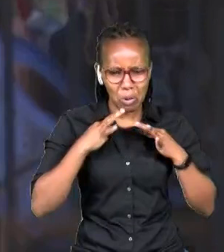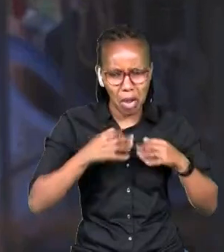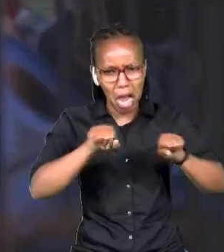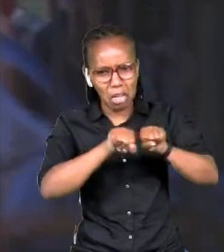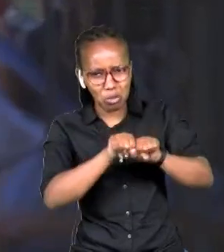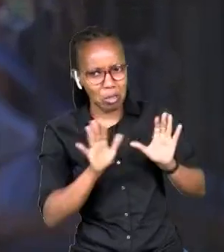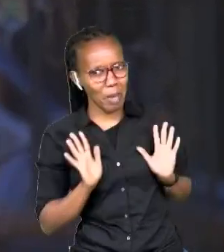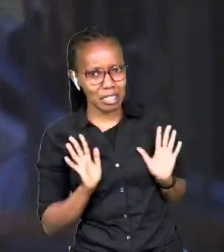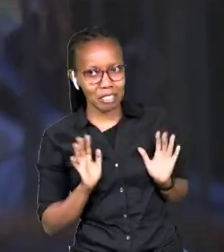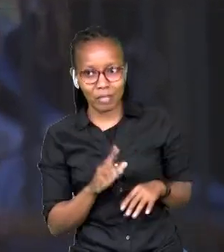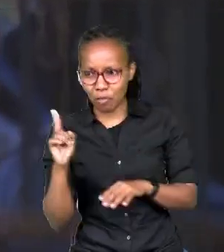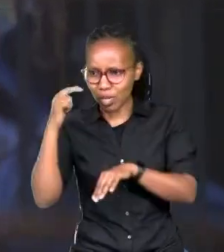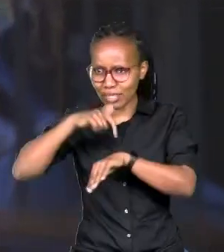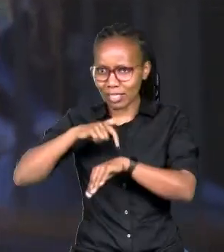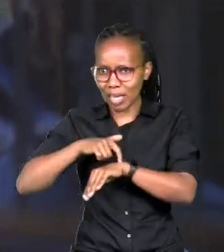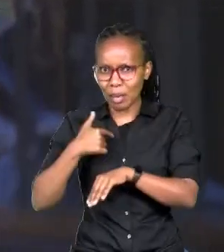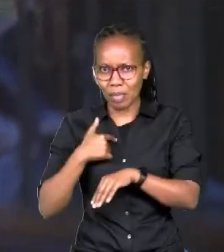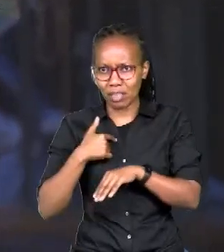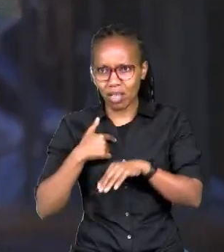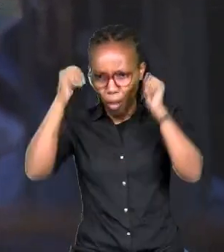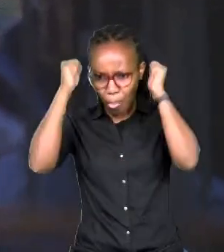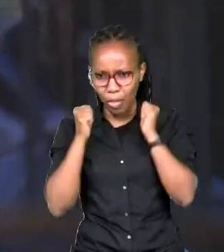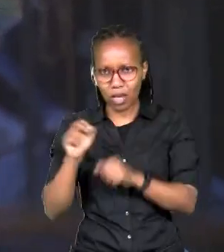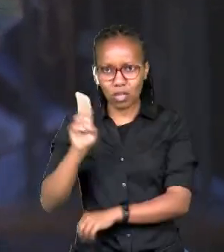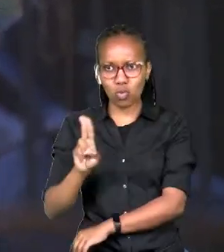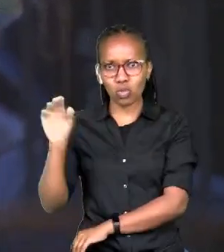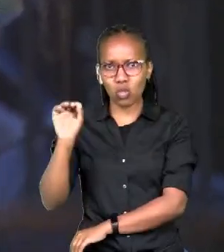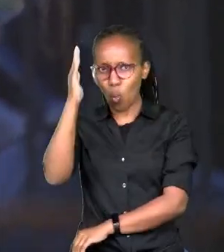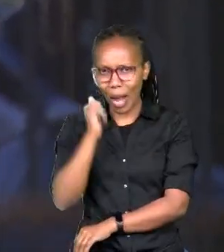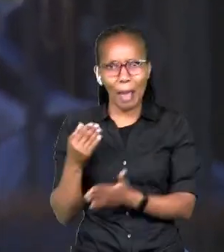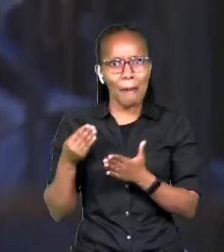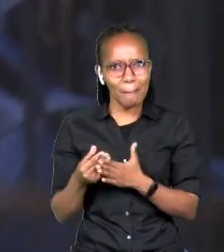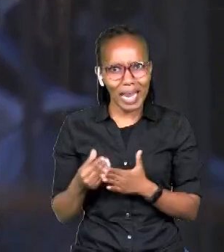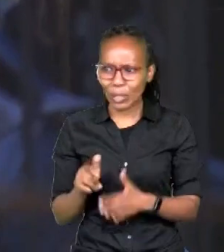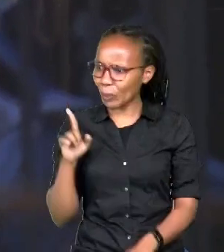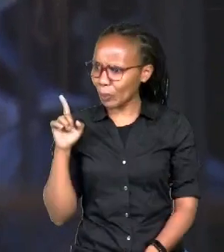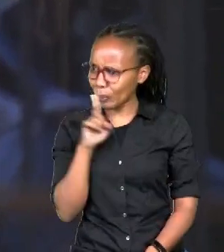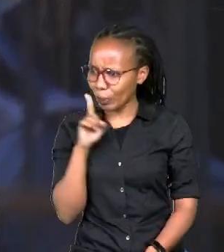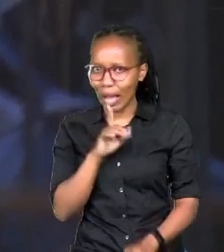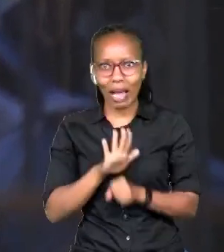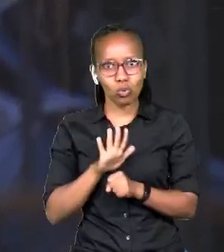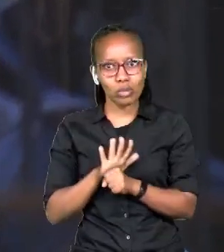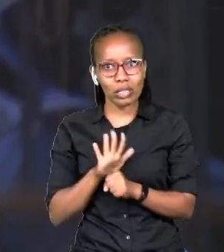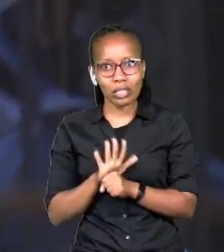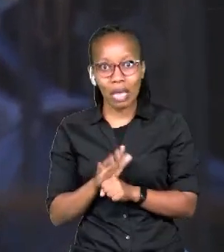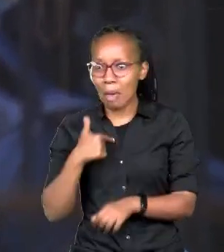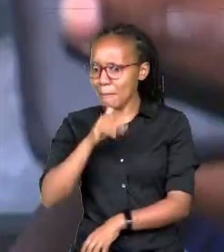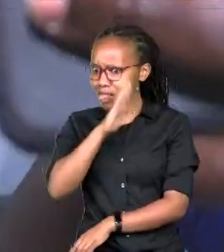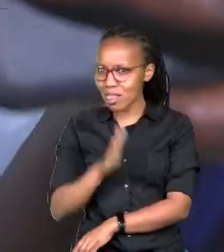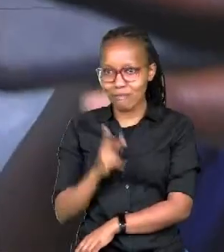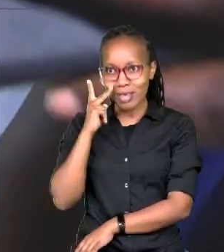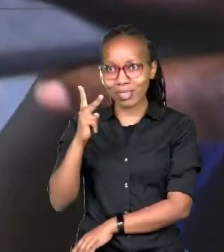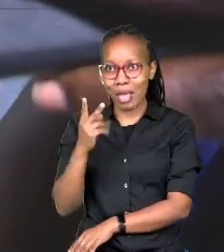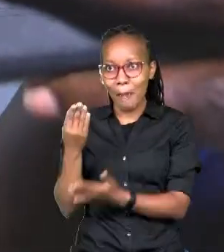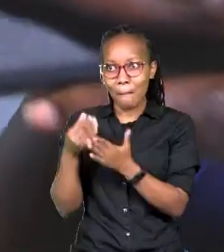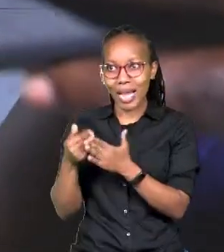hivyo. Sasa siku ya kwanza mimi sikufaa condom. Juu niliona pesa mingi. Sasa nikaona pesa mingi na sijai kuona hiyo pesa. Wewe